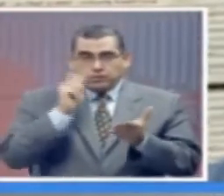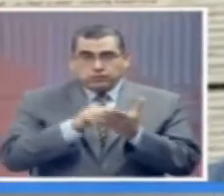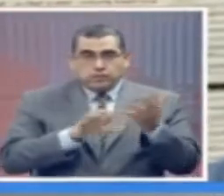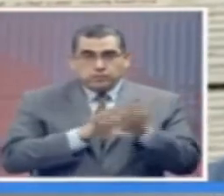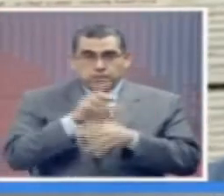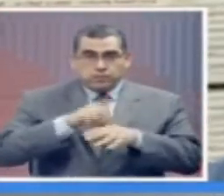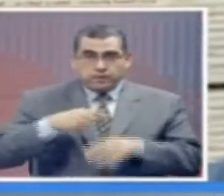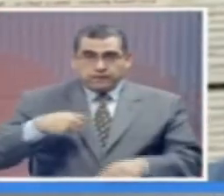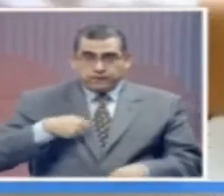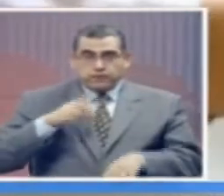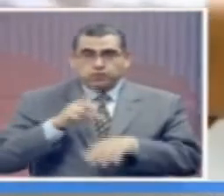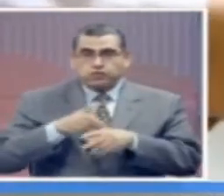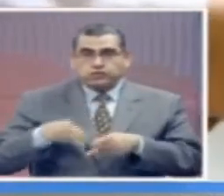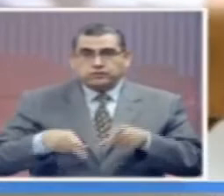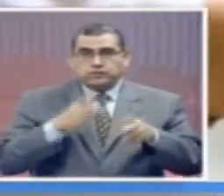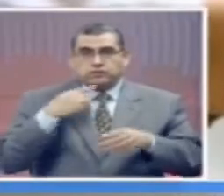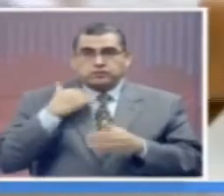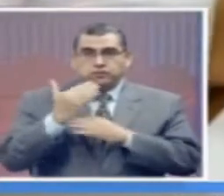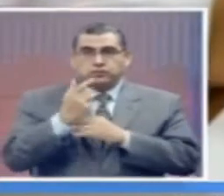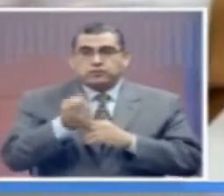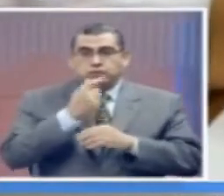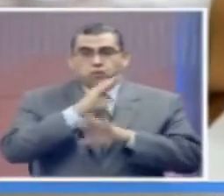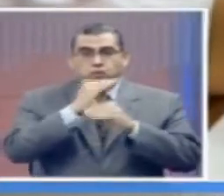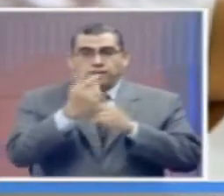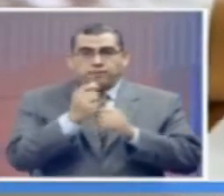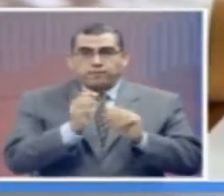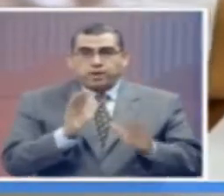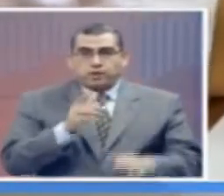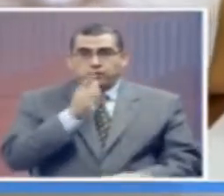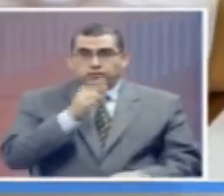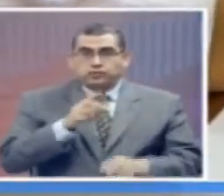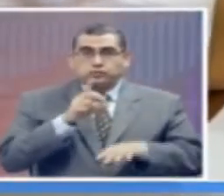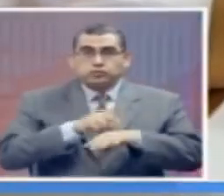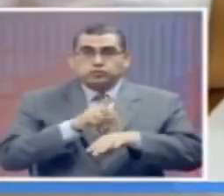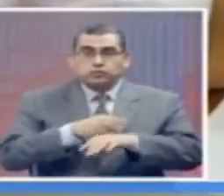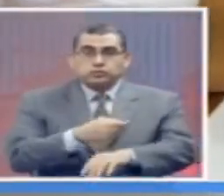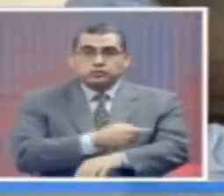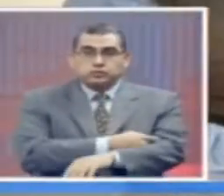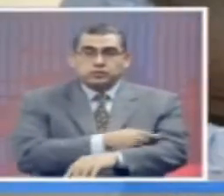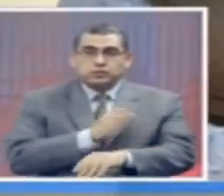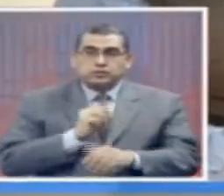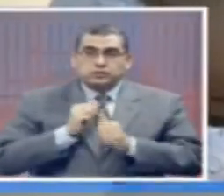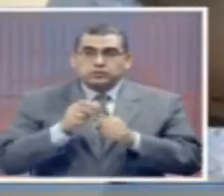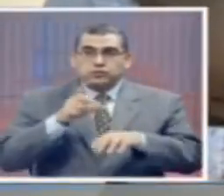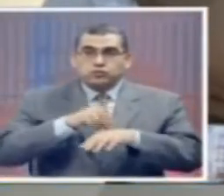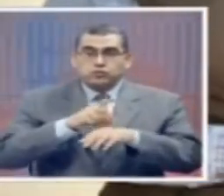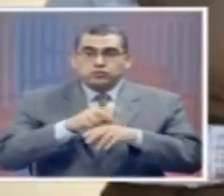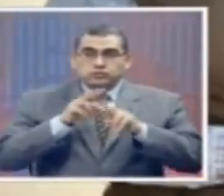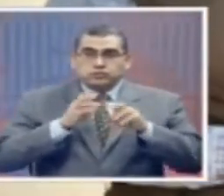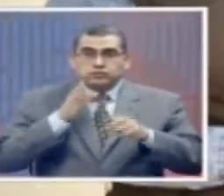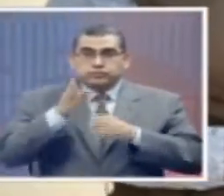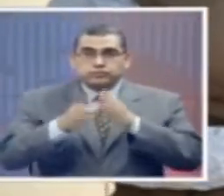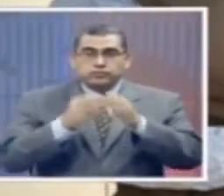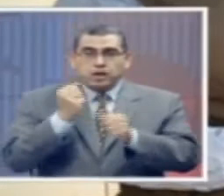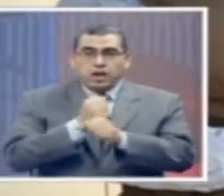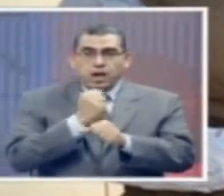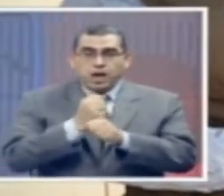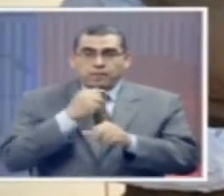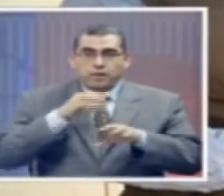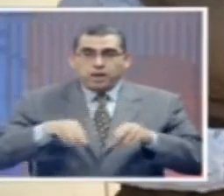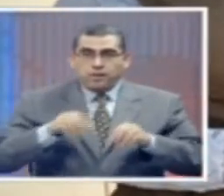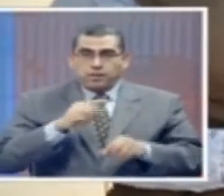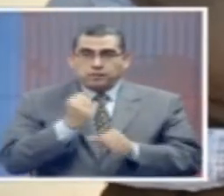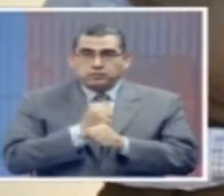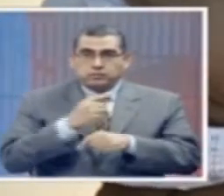عندنا بنروح للمستشفى وبناخد العلاج بالمجان. فرق الفحص الطبي للاكتشاف المبكر للأمراض المزمنة تعمل بلا كلل أو